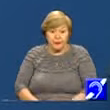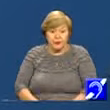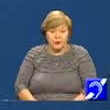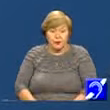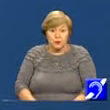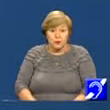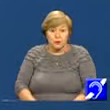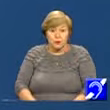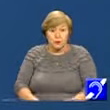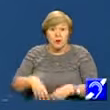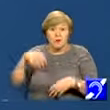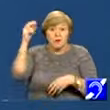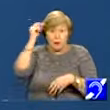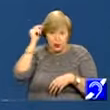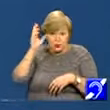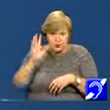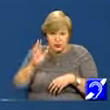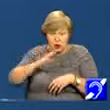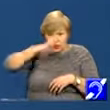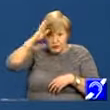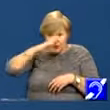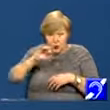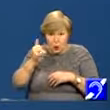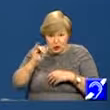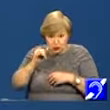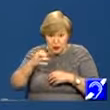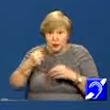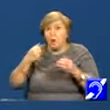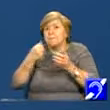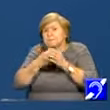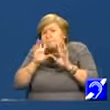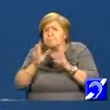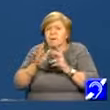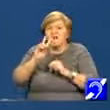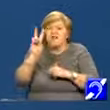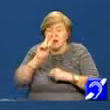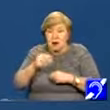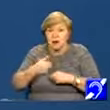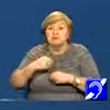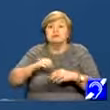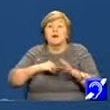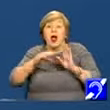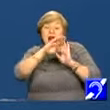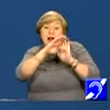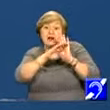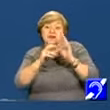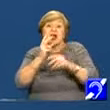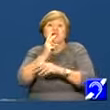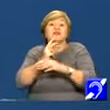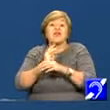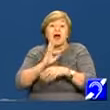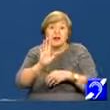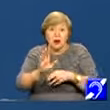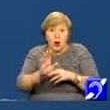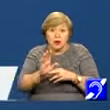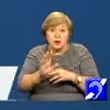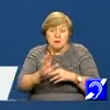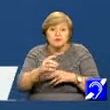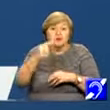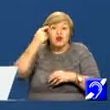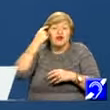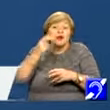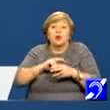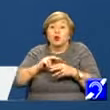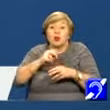V-am obișnuit fiecare zi de joi sau cel târziu vineri să avem listă țărilor actualizată și, bineînțeles, în